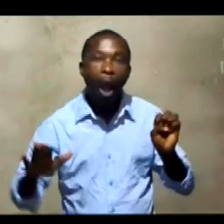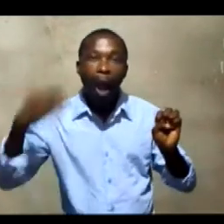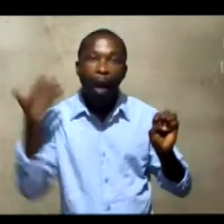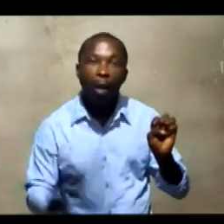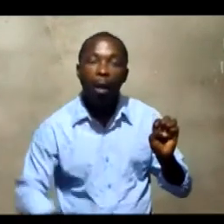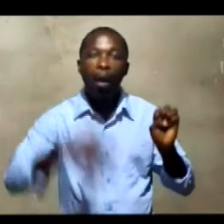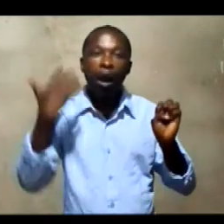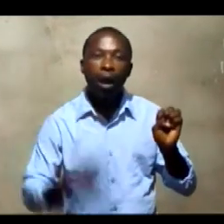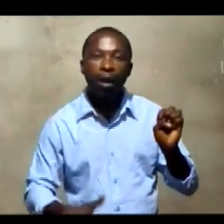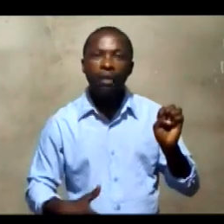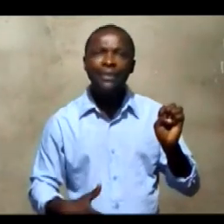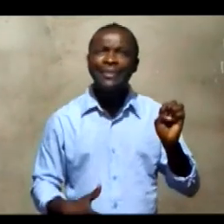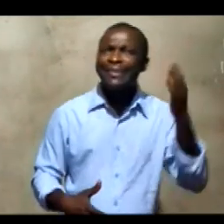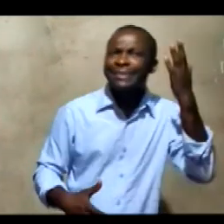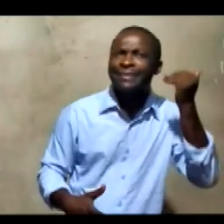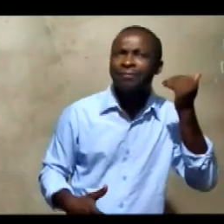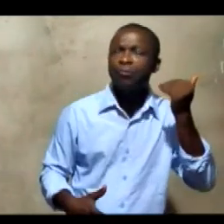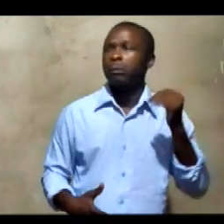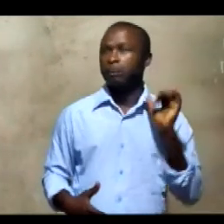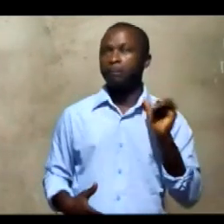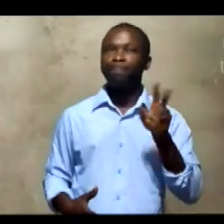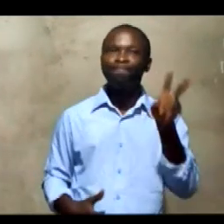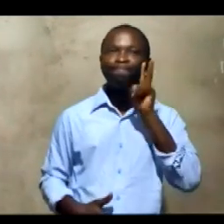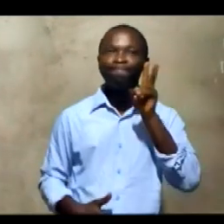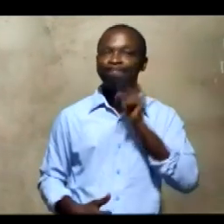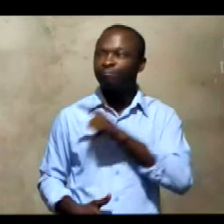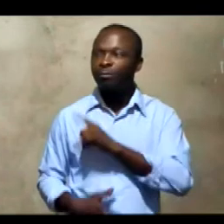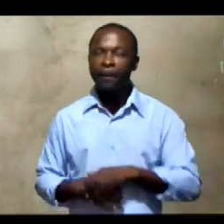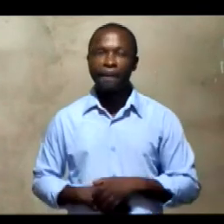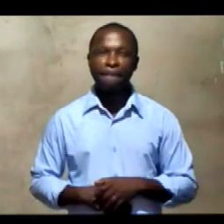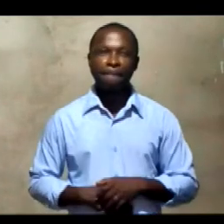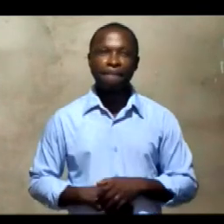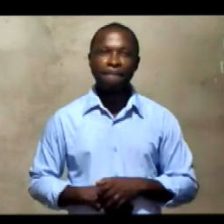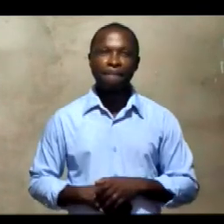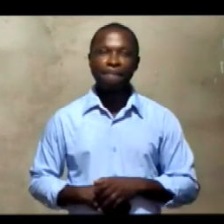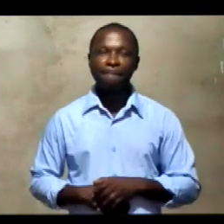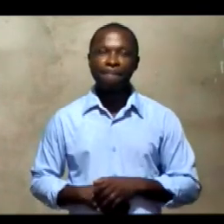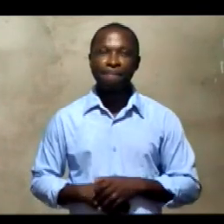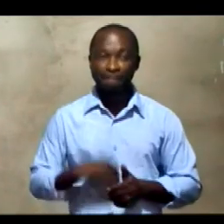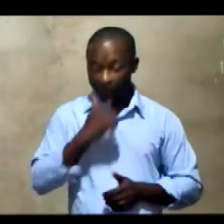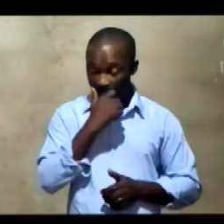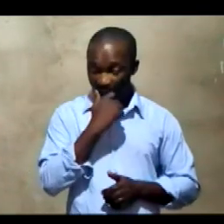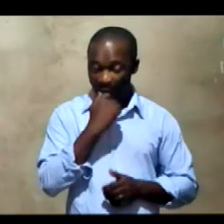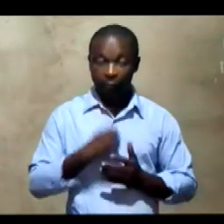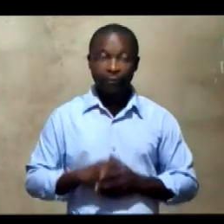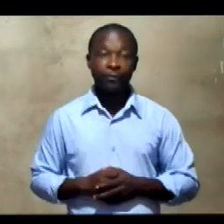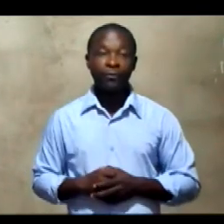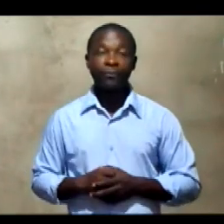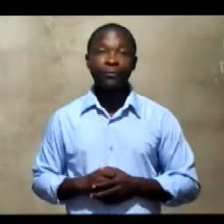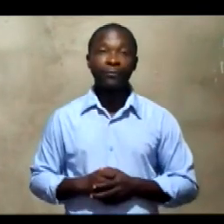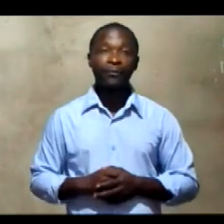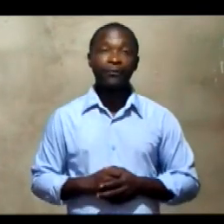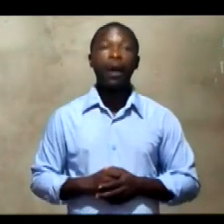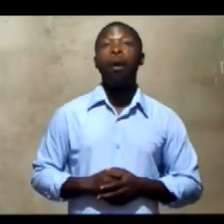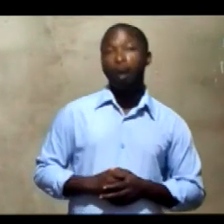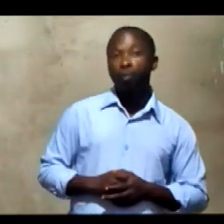Les explications de Nathalie Mo et de Marcel Fardamaoun. Transformer le potentiel en production en créant un